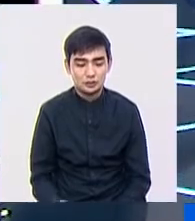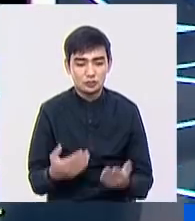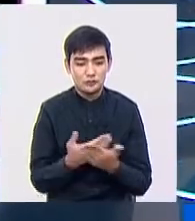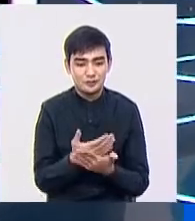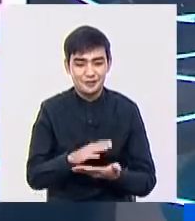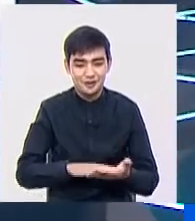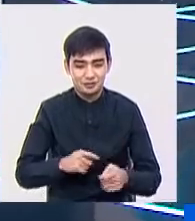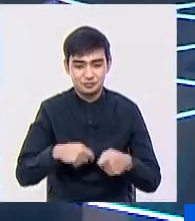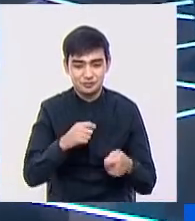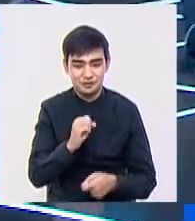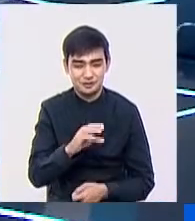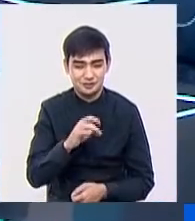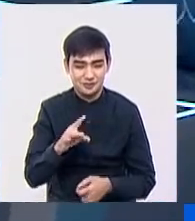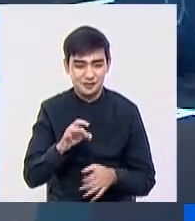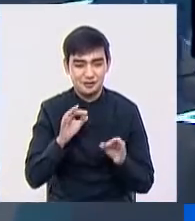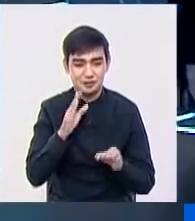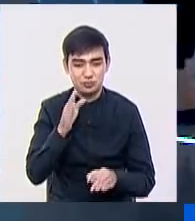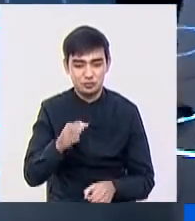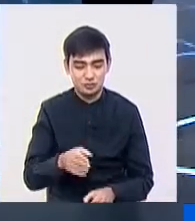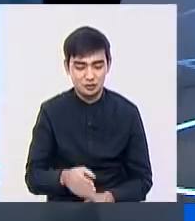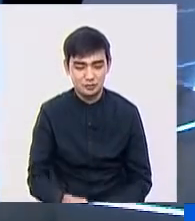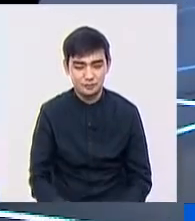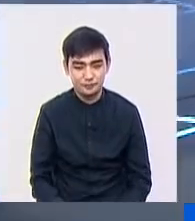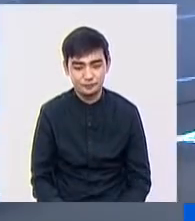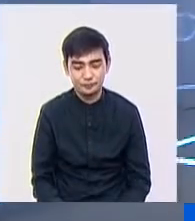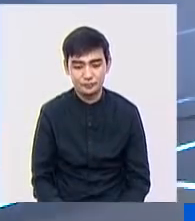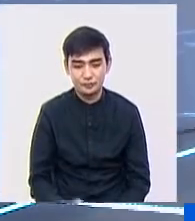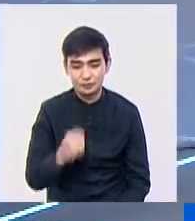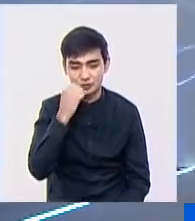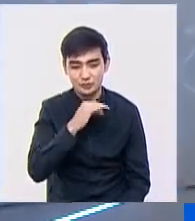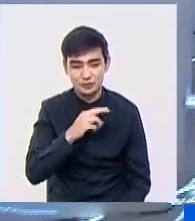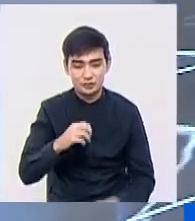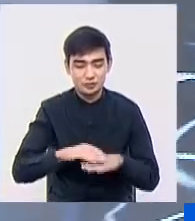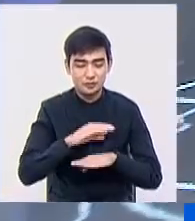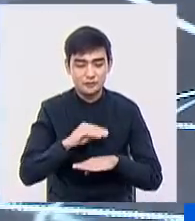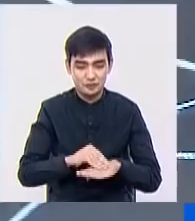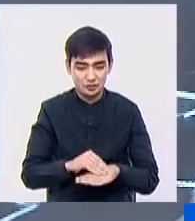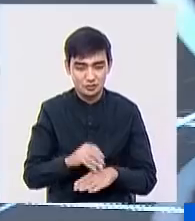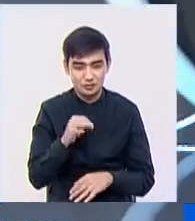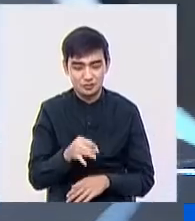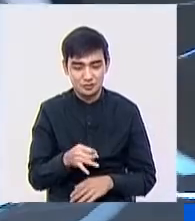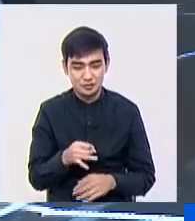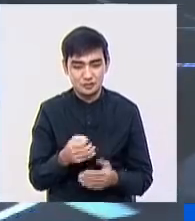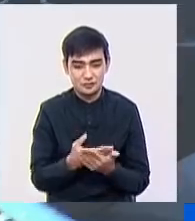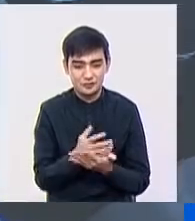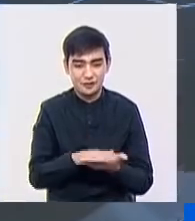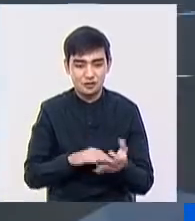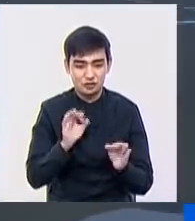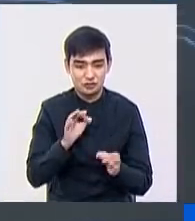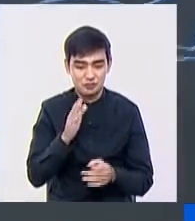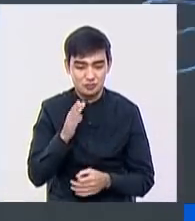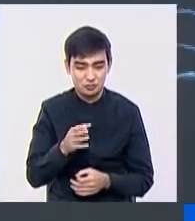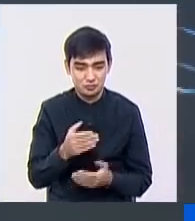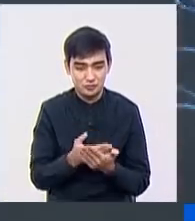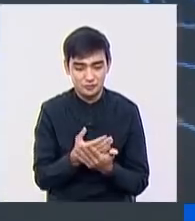Информбюроны ары қарай әріптесім Асқар Меңдібаев жалғастырат. Асқар. Рахмет, Аида Кешжарах. Добрый вечер. Информбюро продолжает свое